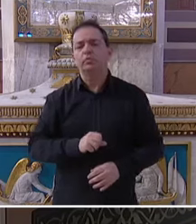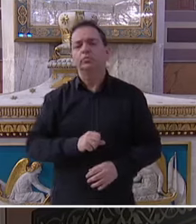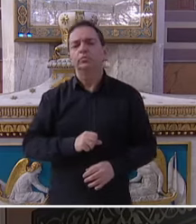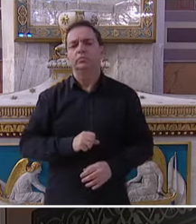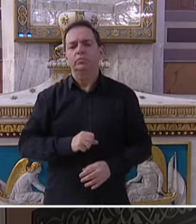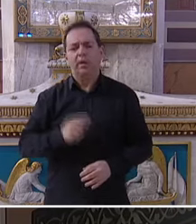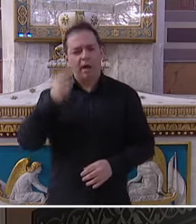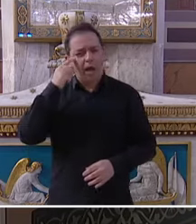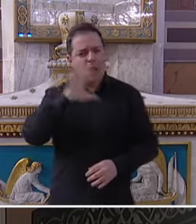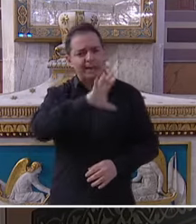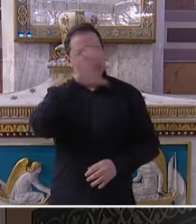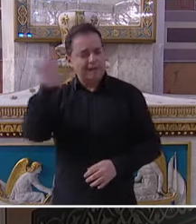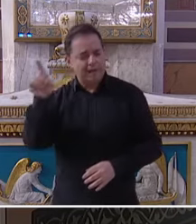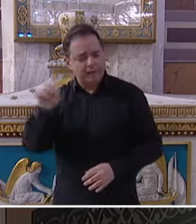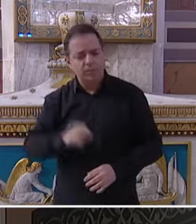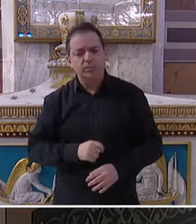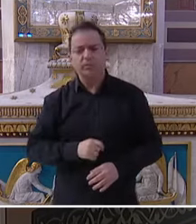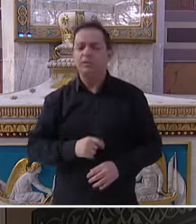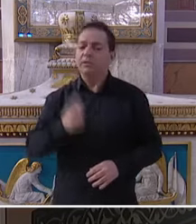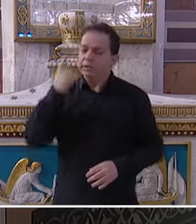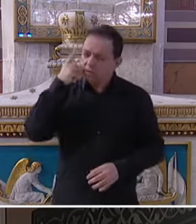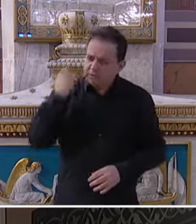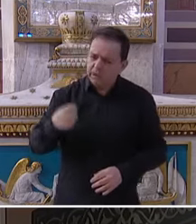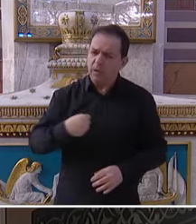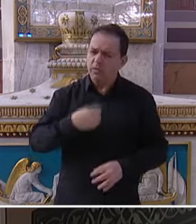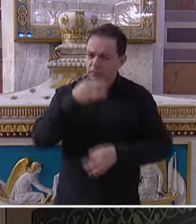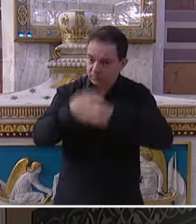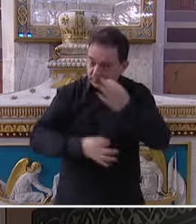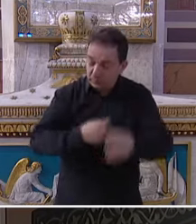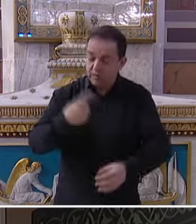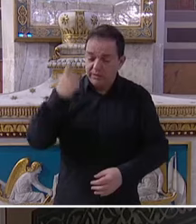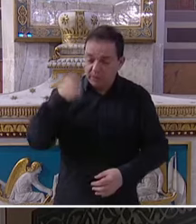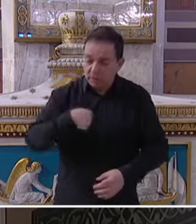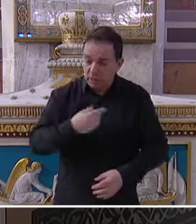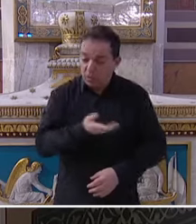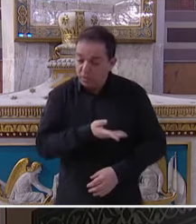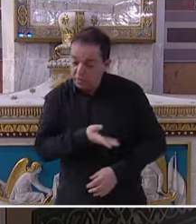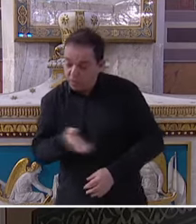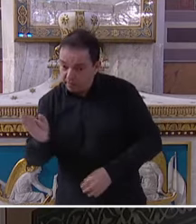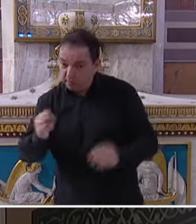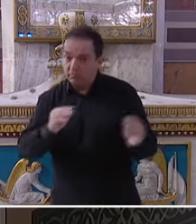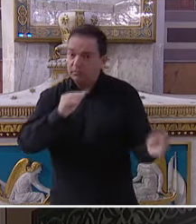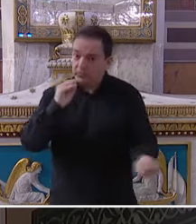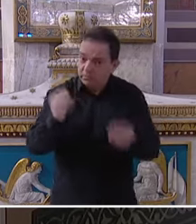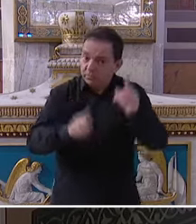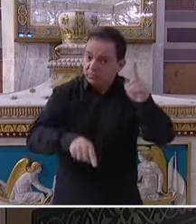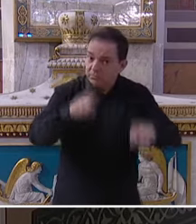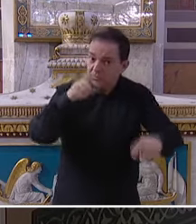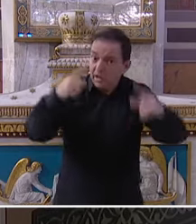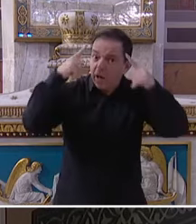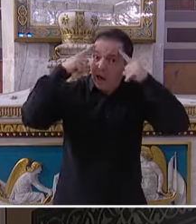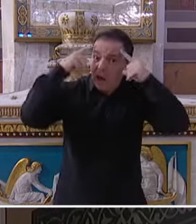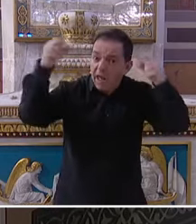ότι γνωρίζω πως μετά την αποχώρησή μου από εδώ θα εμφανιστούν